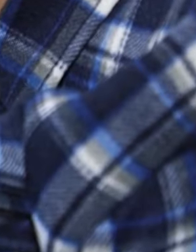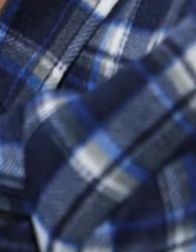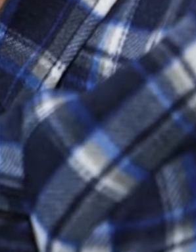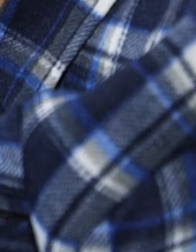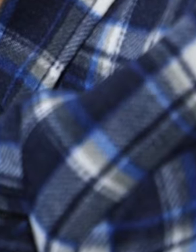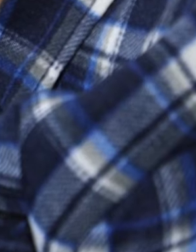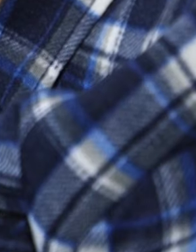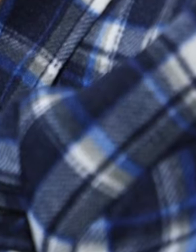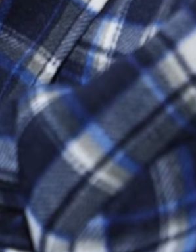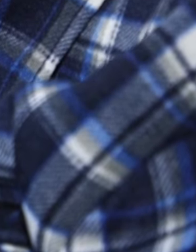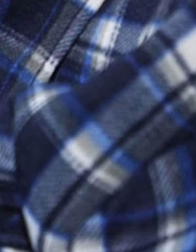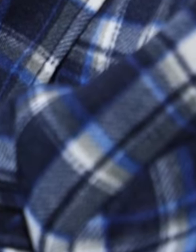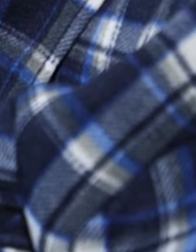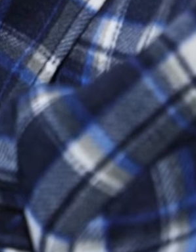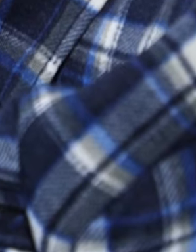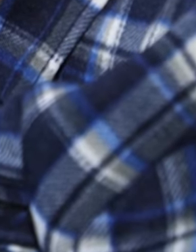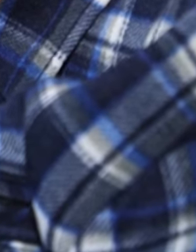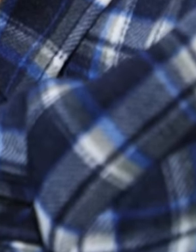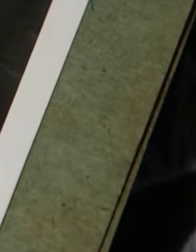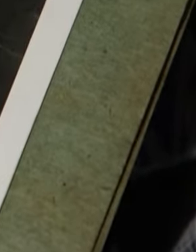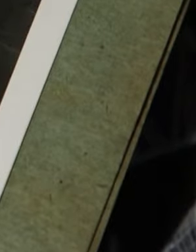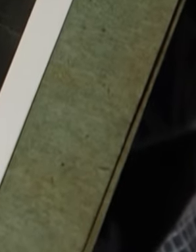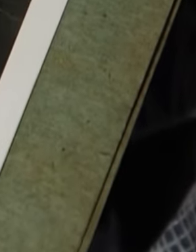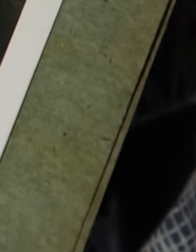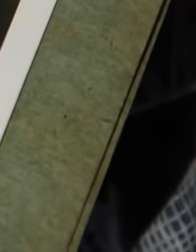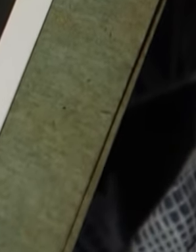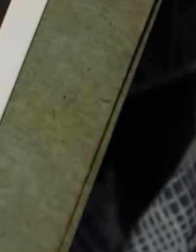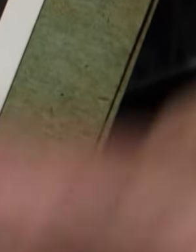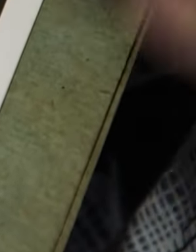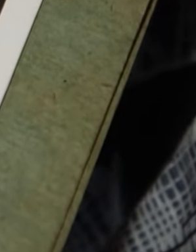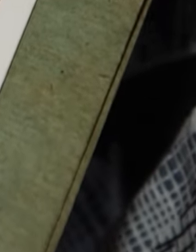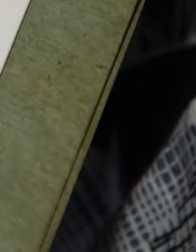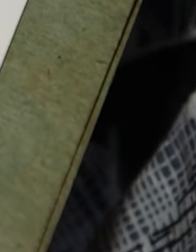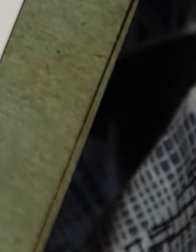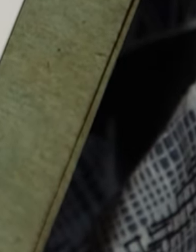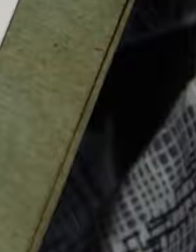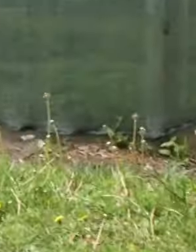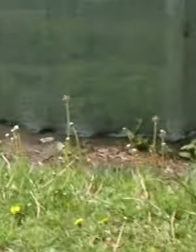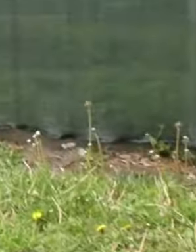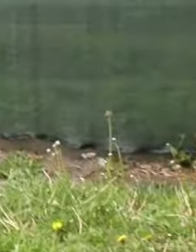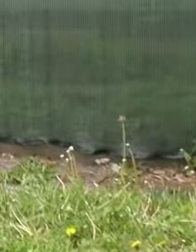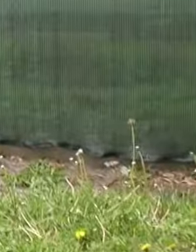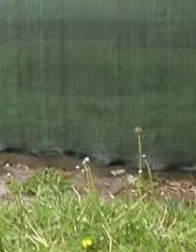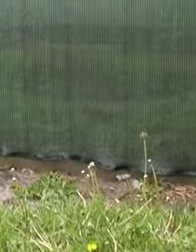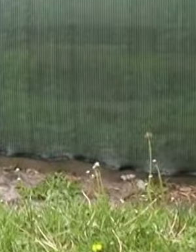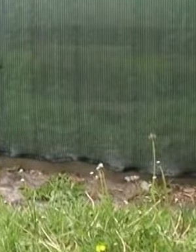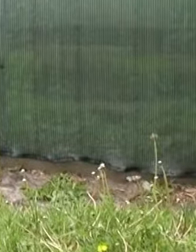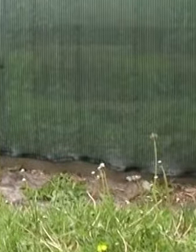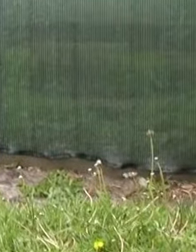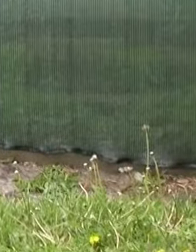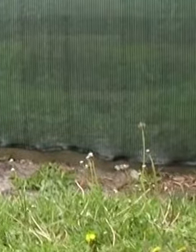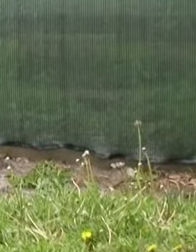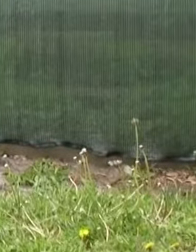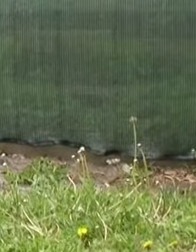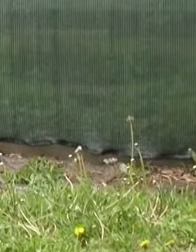лет рука об руку. Их жизнь – пример терпения, заботы о детях, друг о друге и любви к труду. Даже сейчас, уже на заслуженном